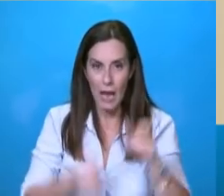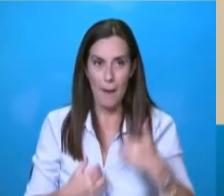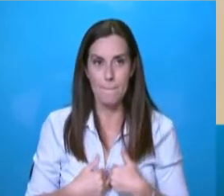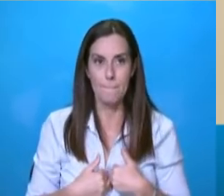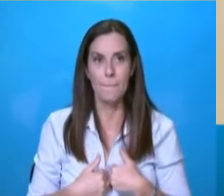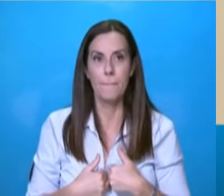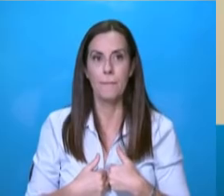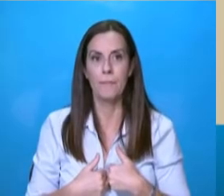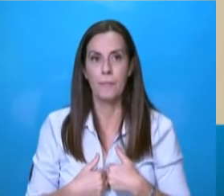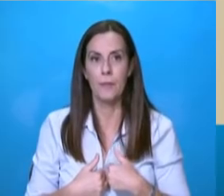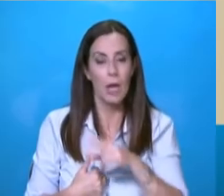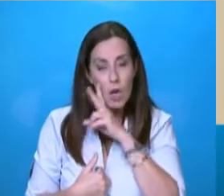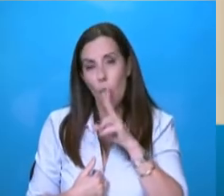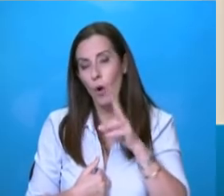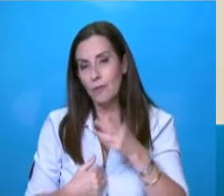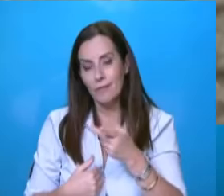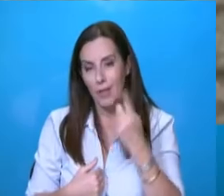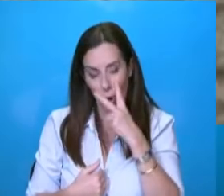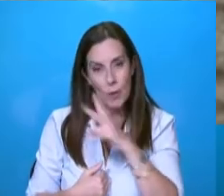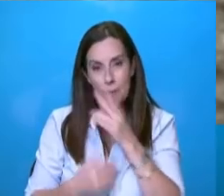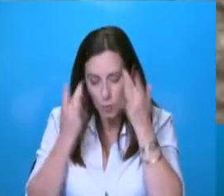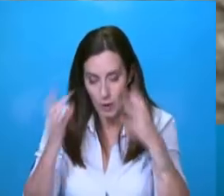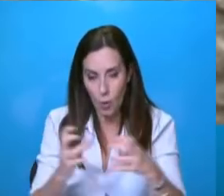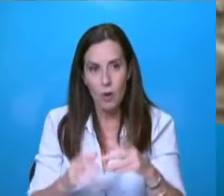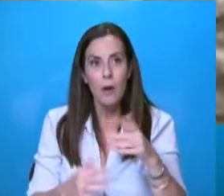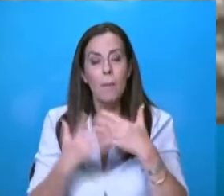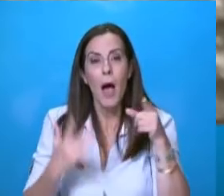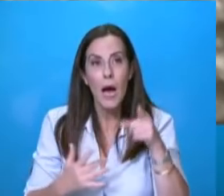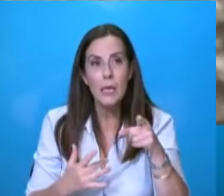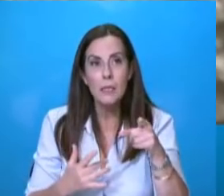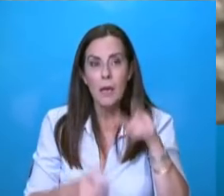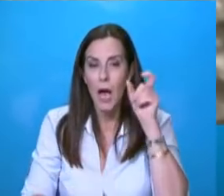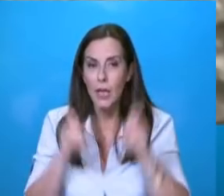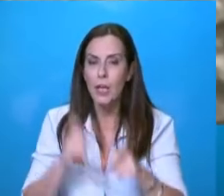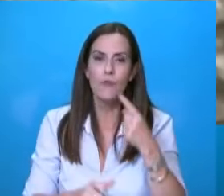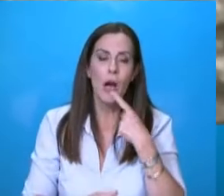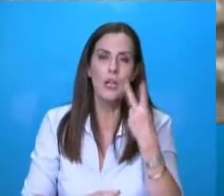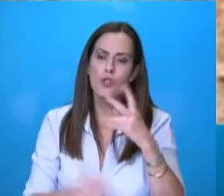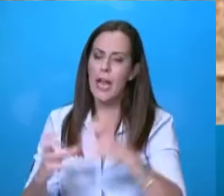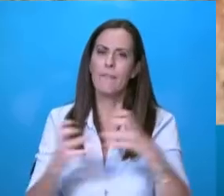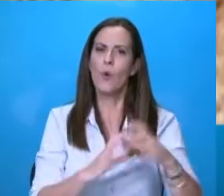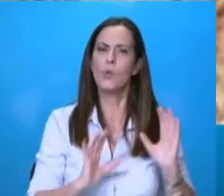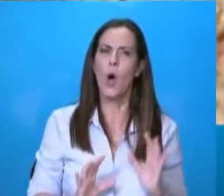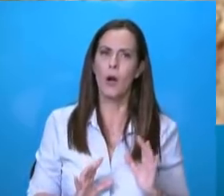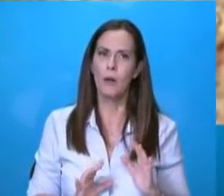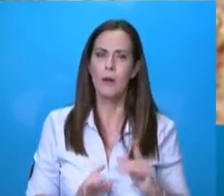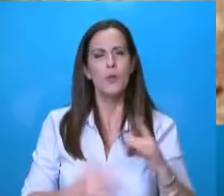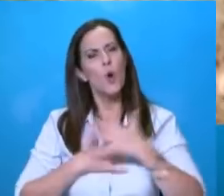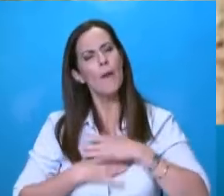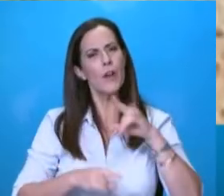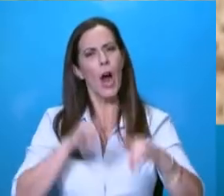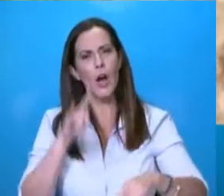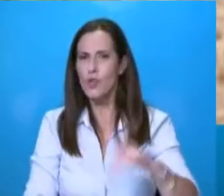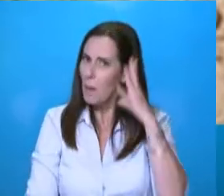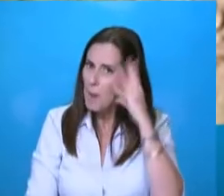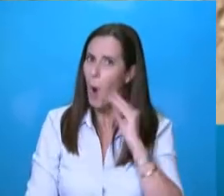האדם, לראות האמאות דואגות לגורים. מהר מאוד התברר שאת הקהל אפשר לחלק לשתי קבוצות. חובבי בעלי החיים